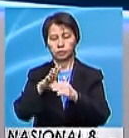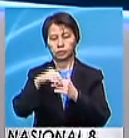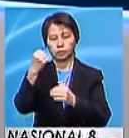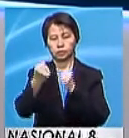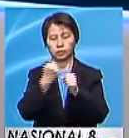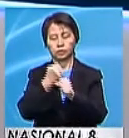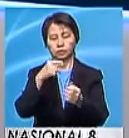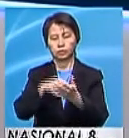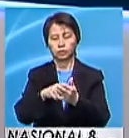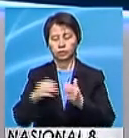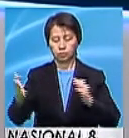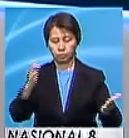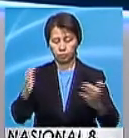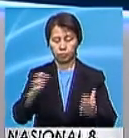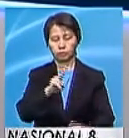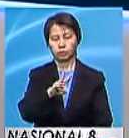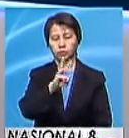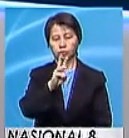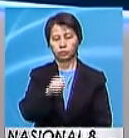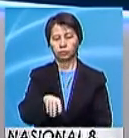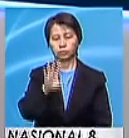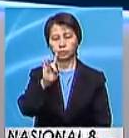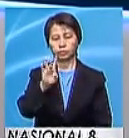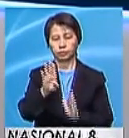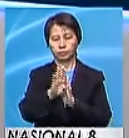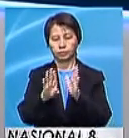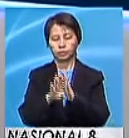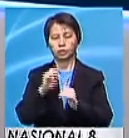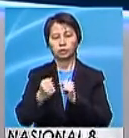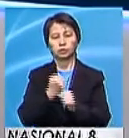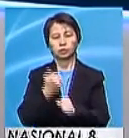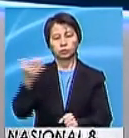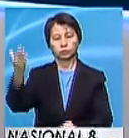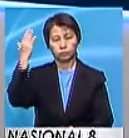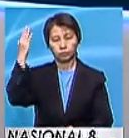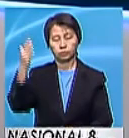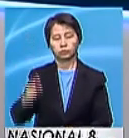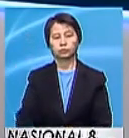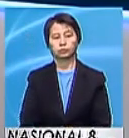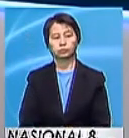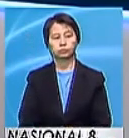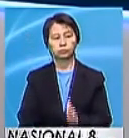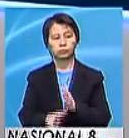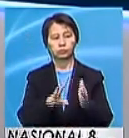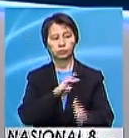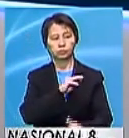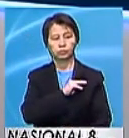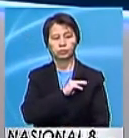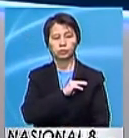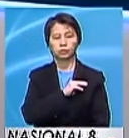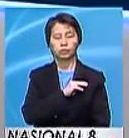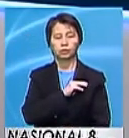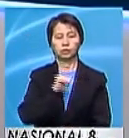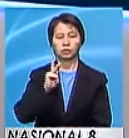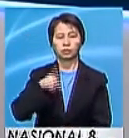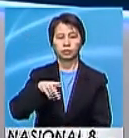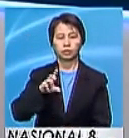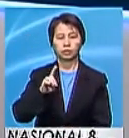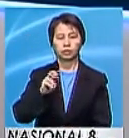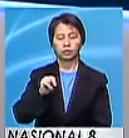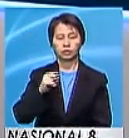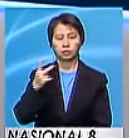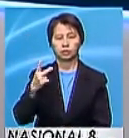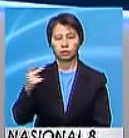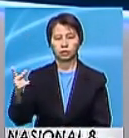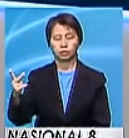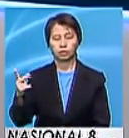ini berbanding 26.8 bilion tahun lalu. Menurut Timbalan Menteri Perdagangan Dalam Negeri, Koperasi dan Kepenggunaan Dato' Sri